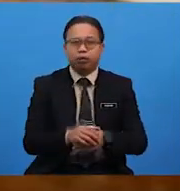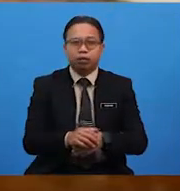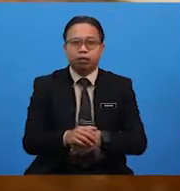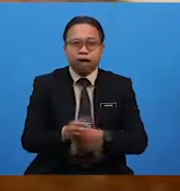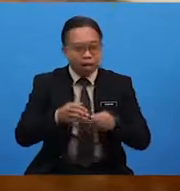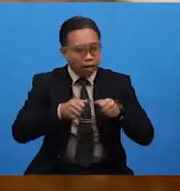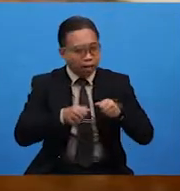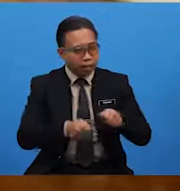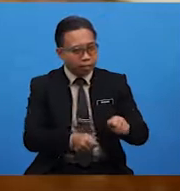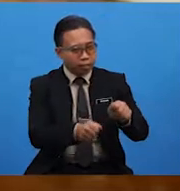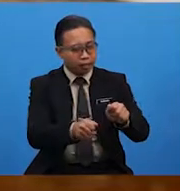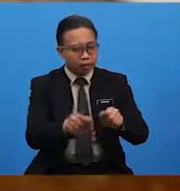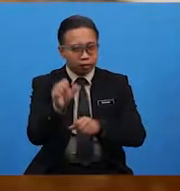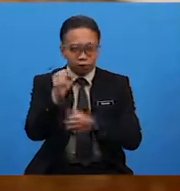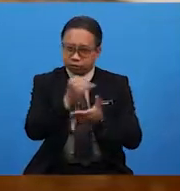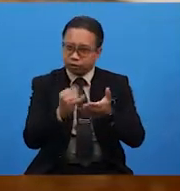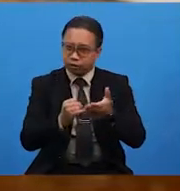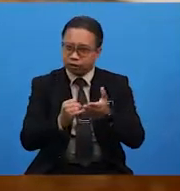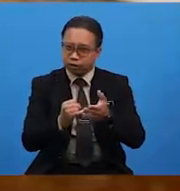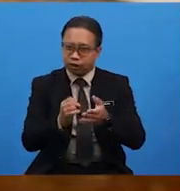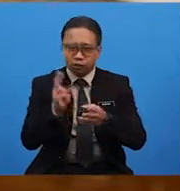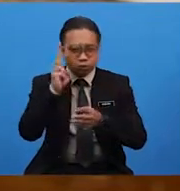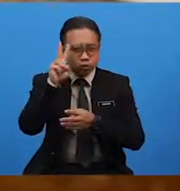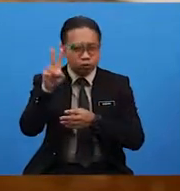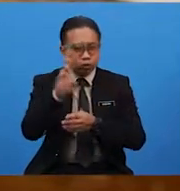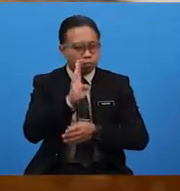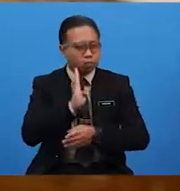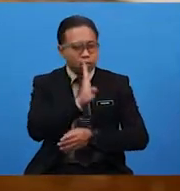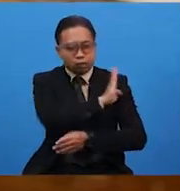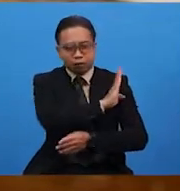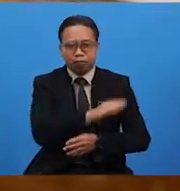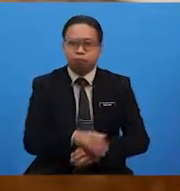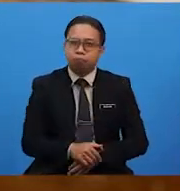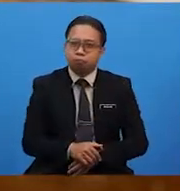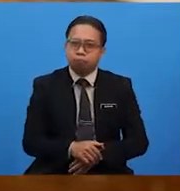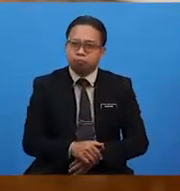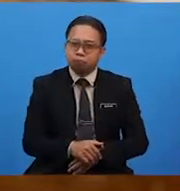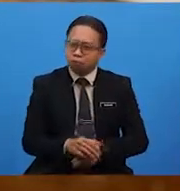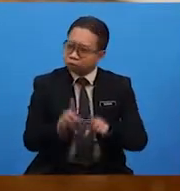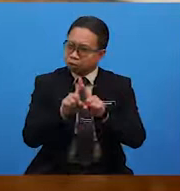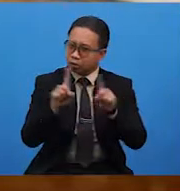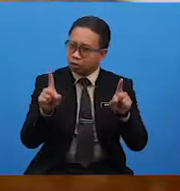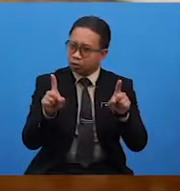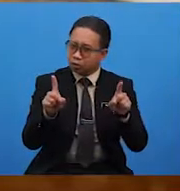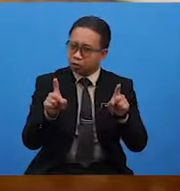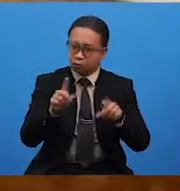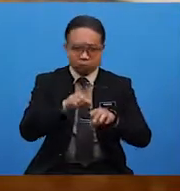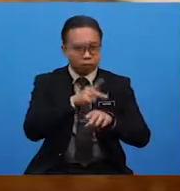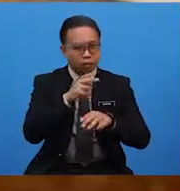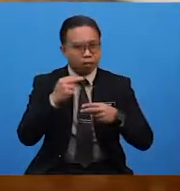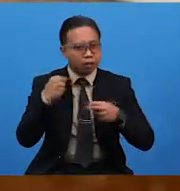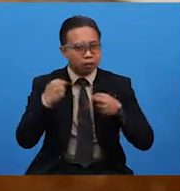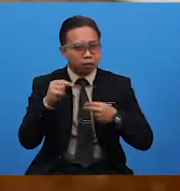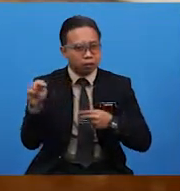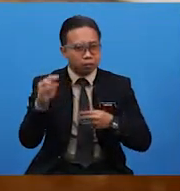aliran seni We should para aliran seni video bye jangan ke bawah pakaian Cek Google nih